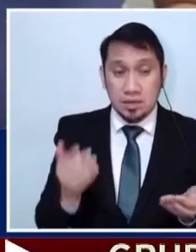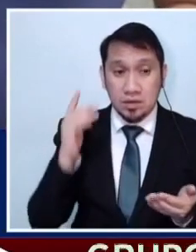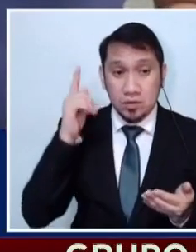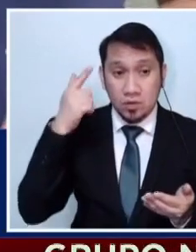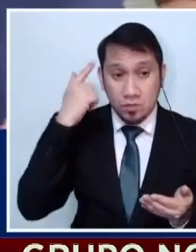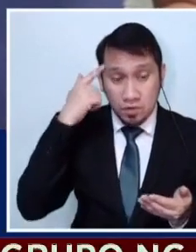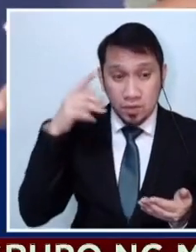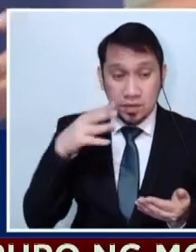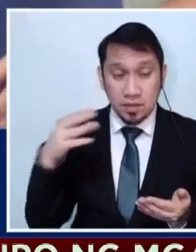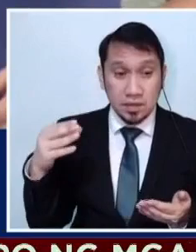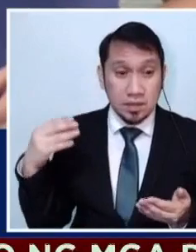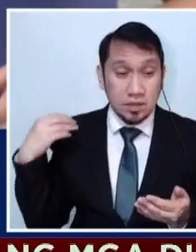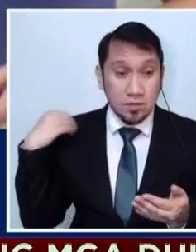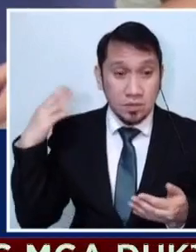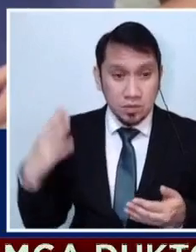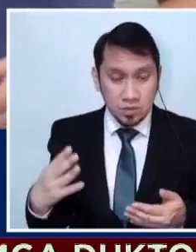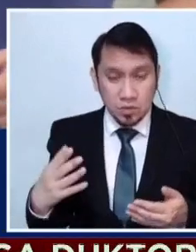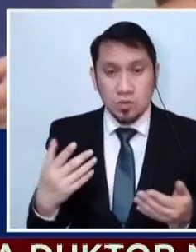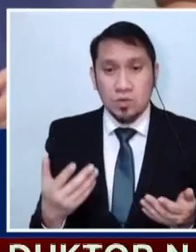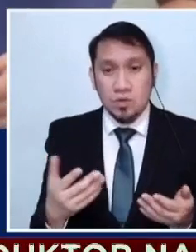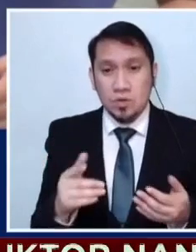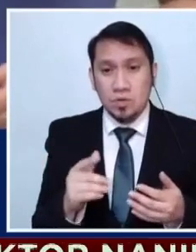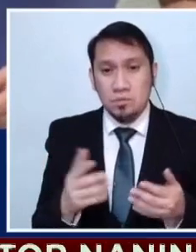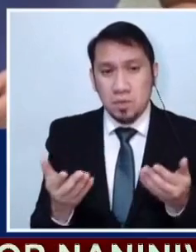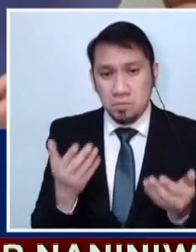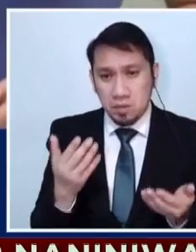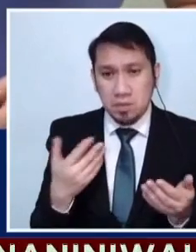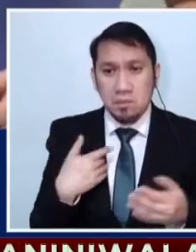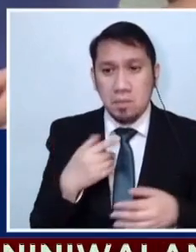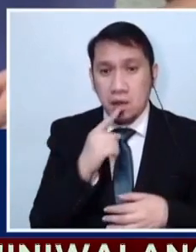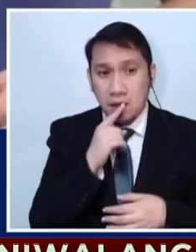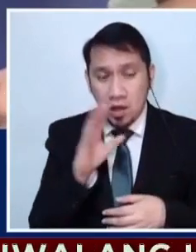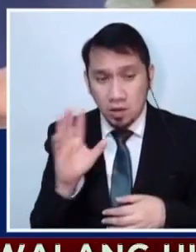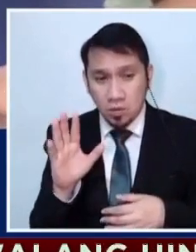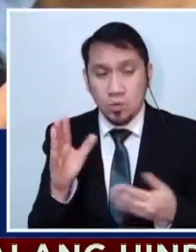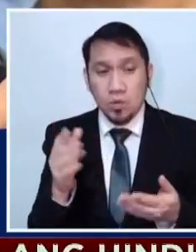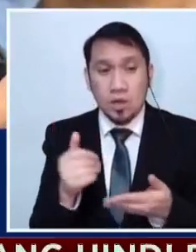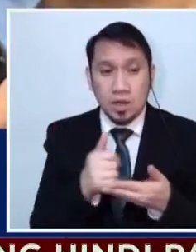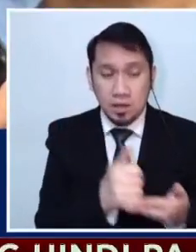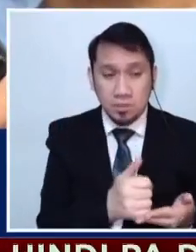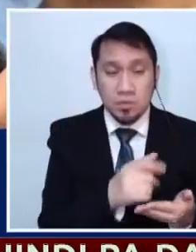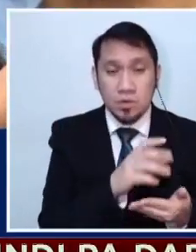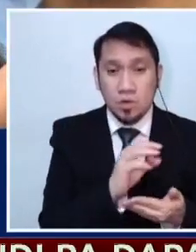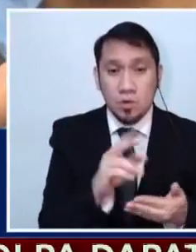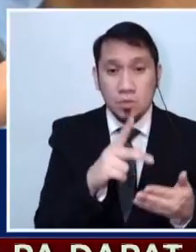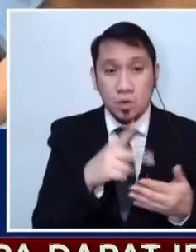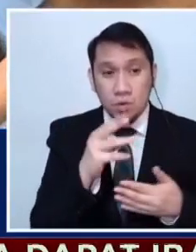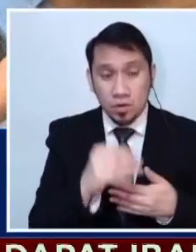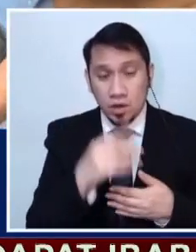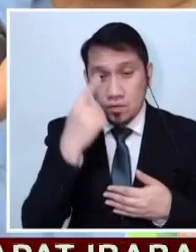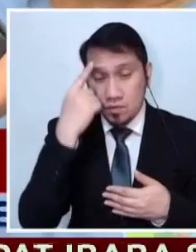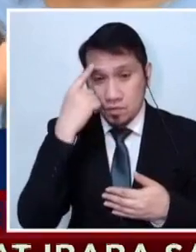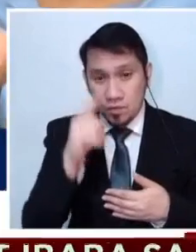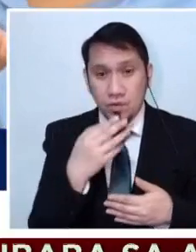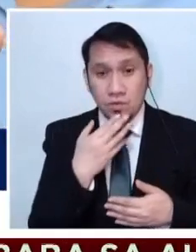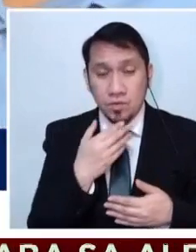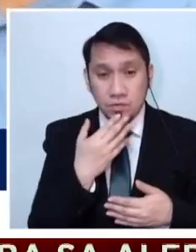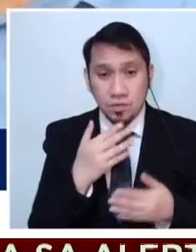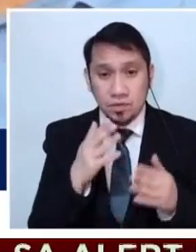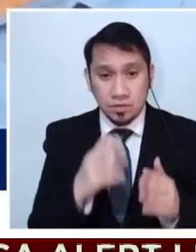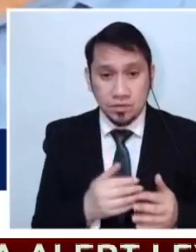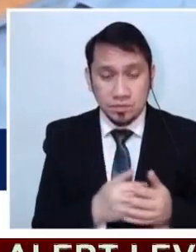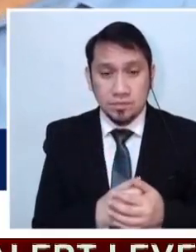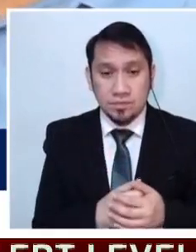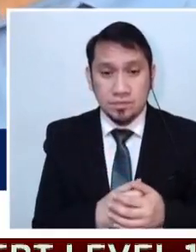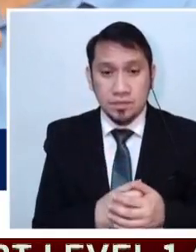ang kandidatong may ipinapangakong tulong o programa para sa sugar industry. Like for us, I'm a sugar cane planter. It's